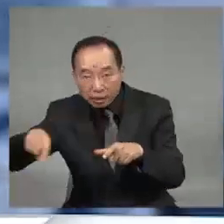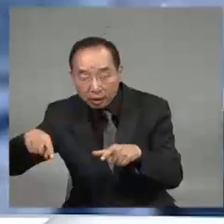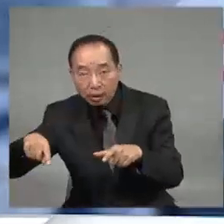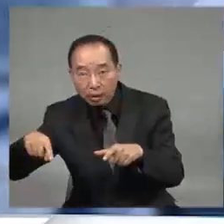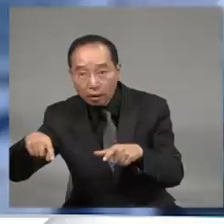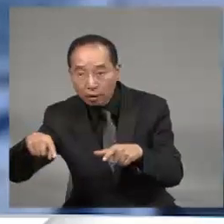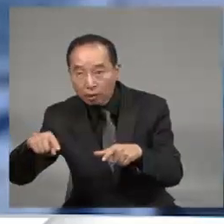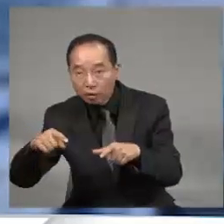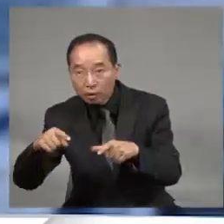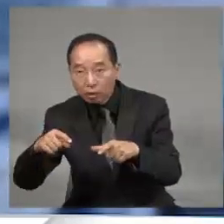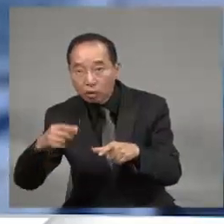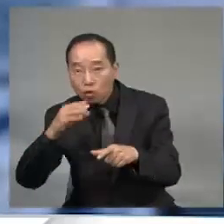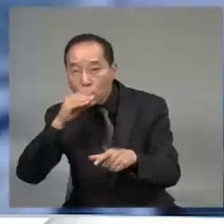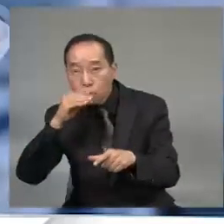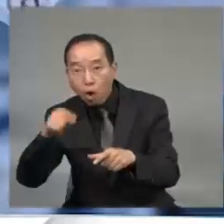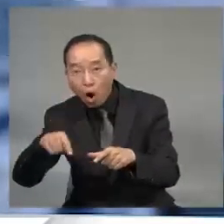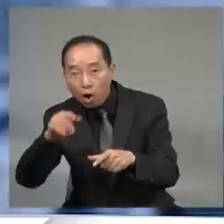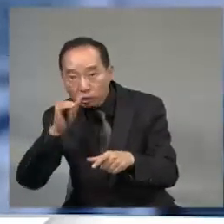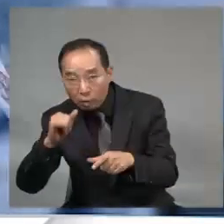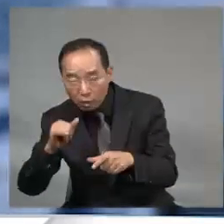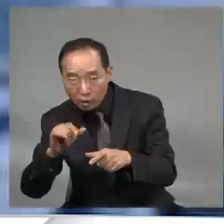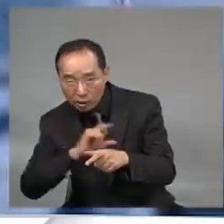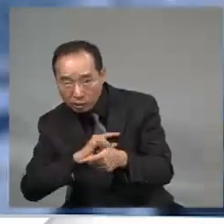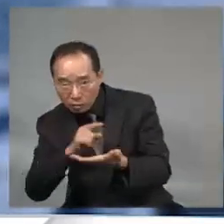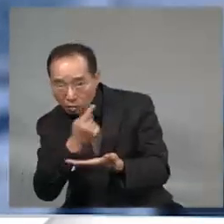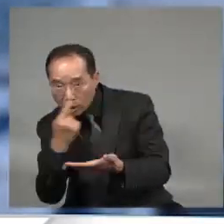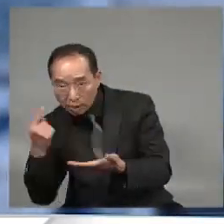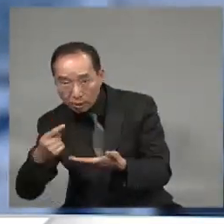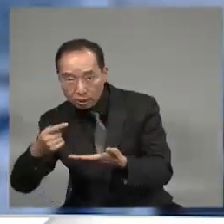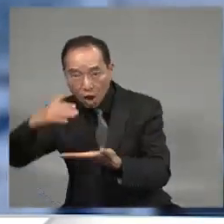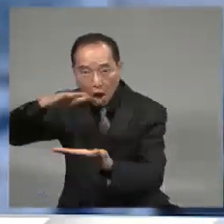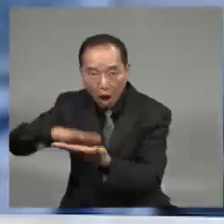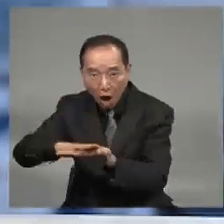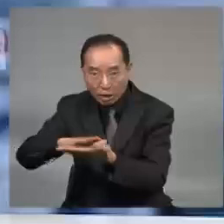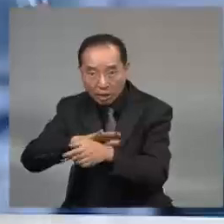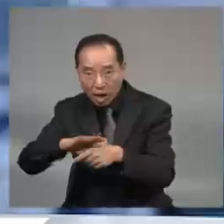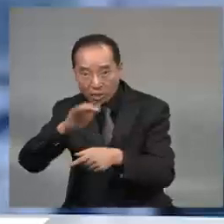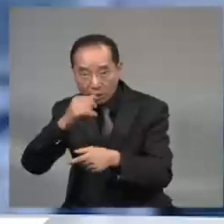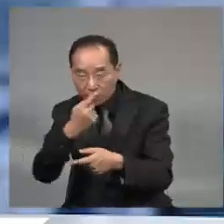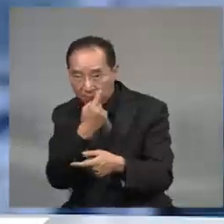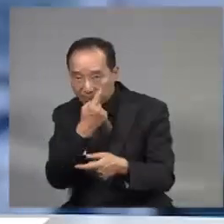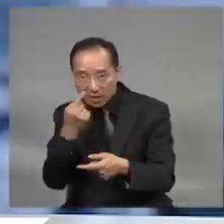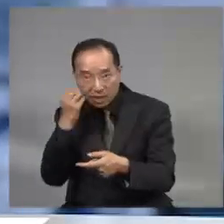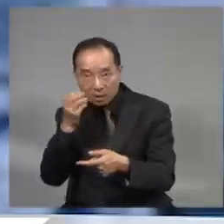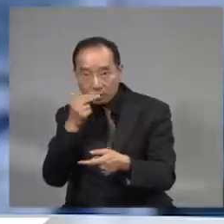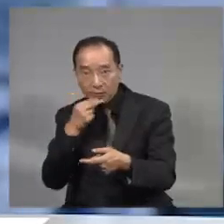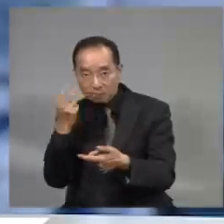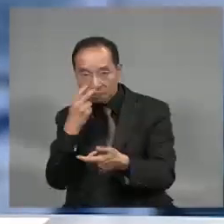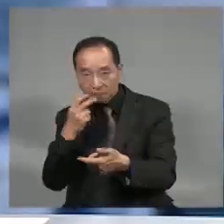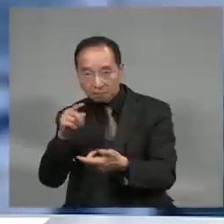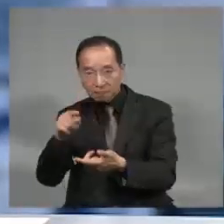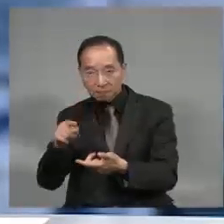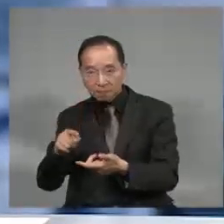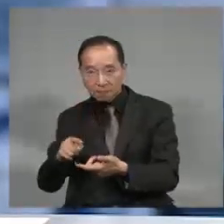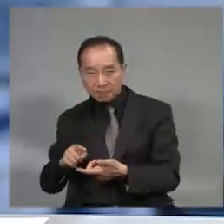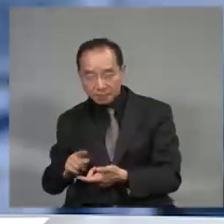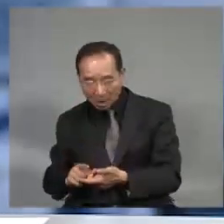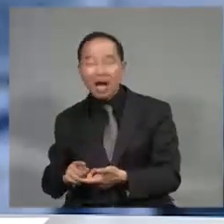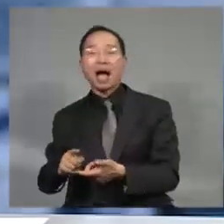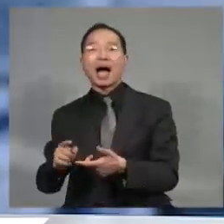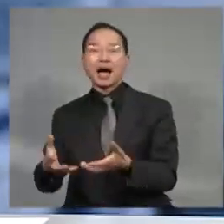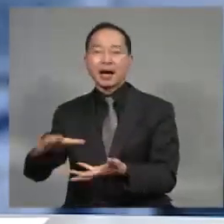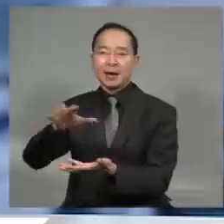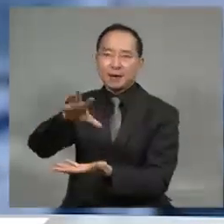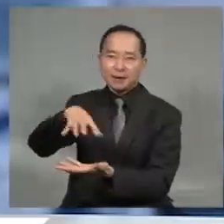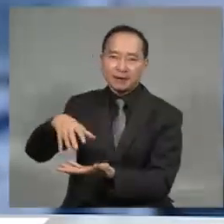일치하는지를 확인을 하고요. 회송용 봉투 상태까지 다 확인을 해서 이상이 없으면 아까 보신 것처럼 회송용 봉투 운반 상자에 담아서 이렇게